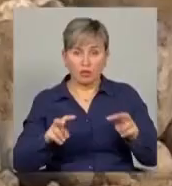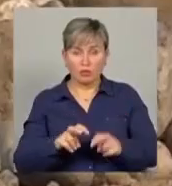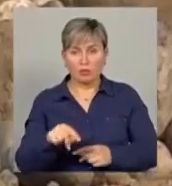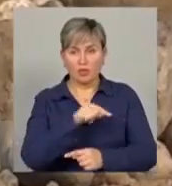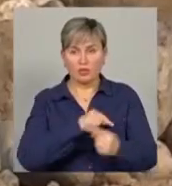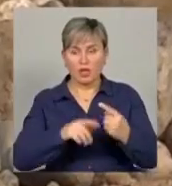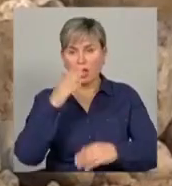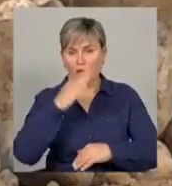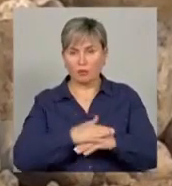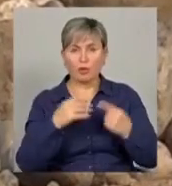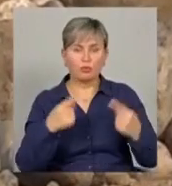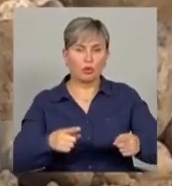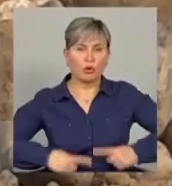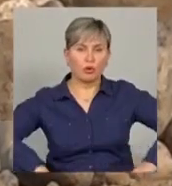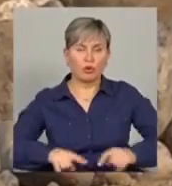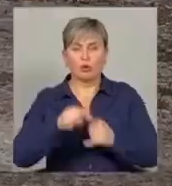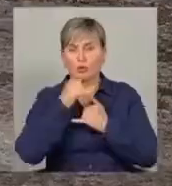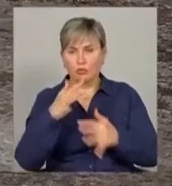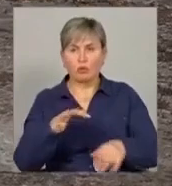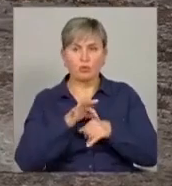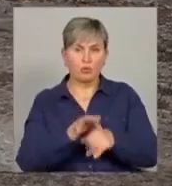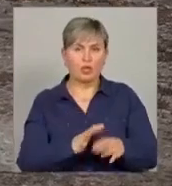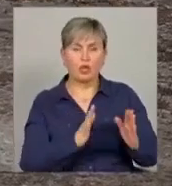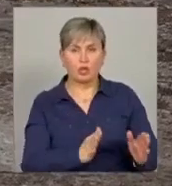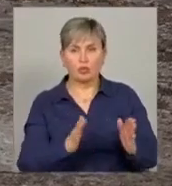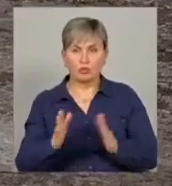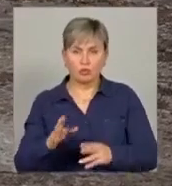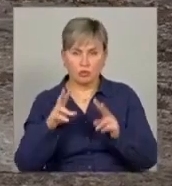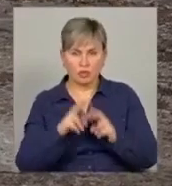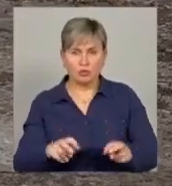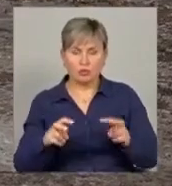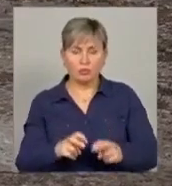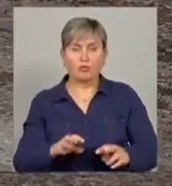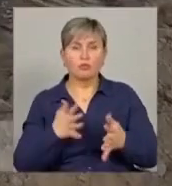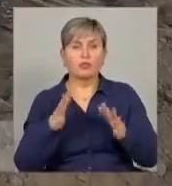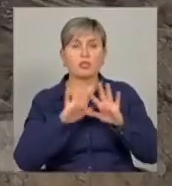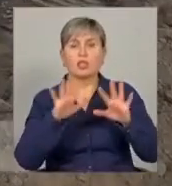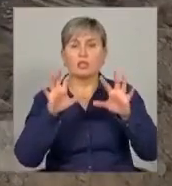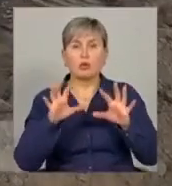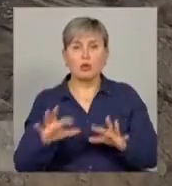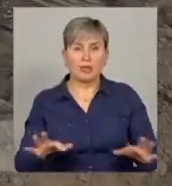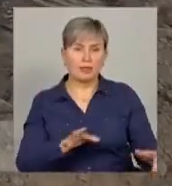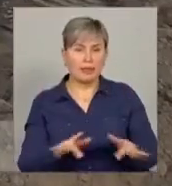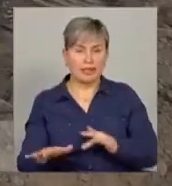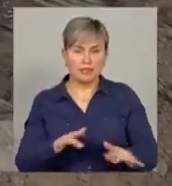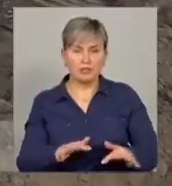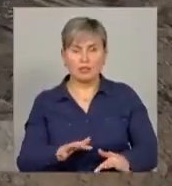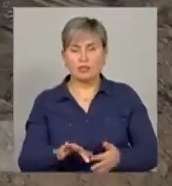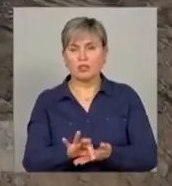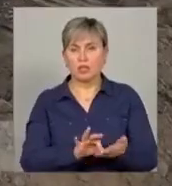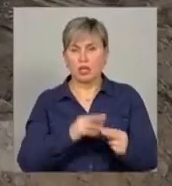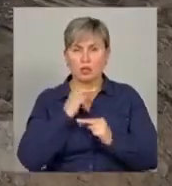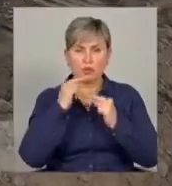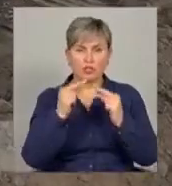бизнеса акимат и другие органы не могут проводить регулярные инспекции. А в случае незаконных действий со стороны застройщиков немедленно